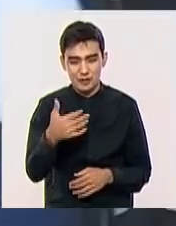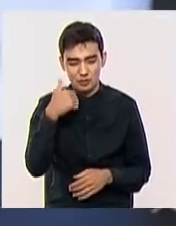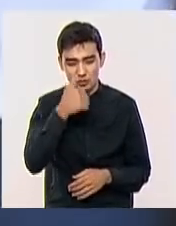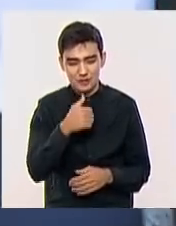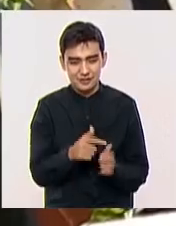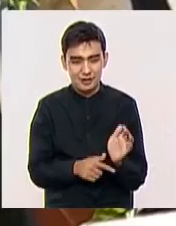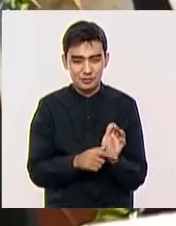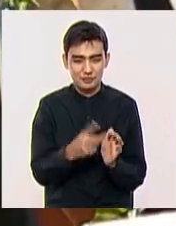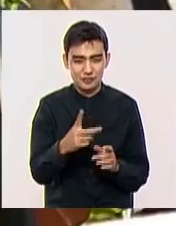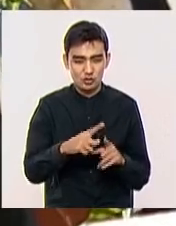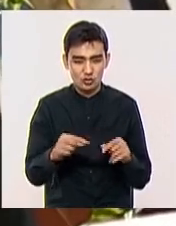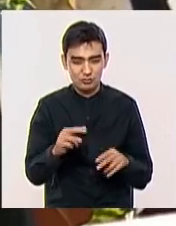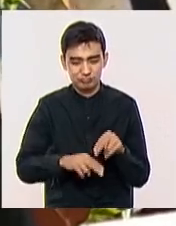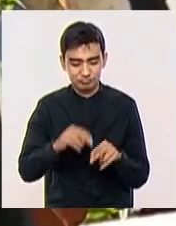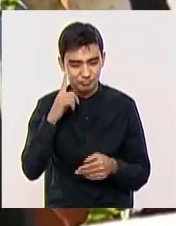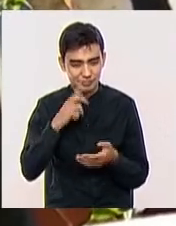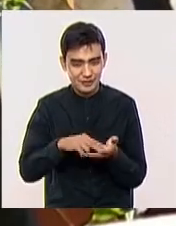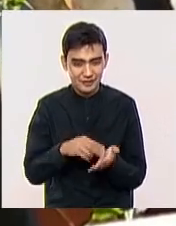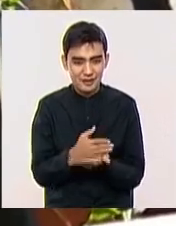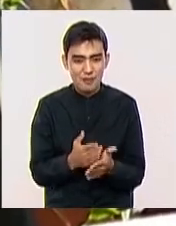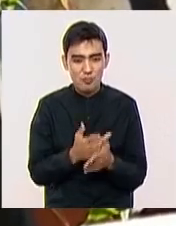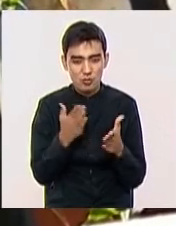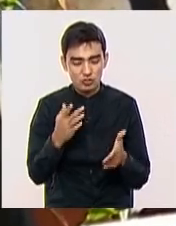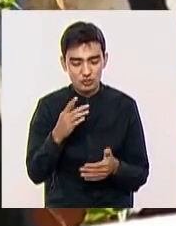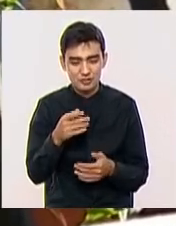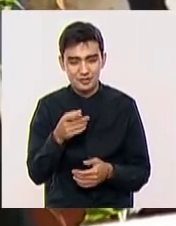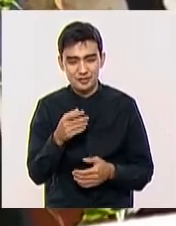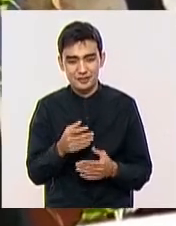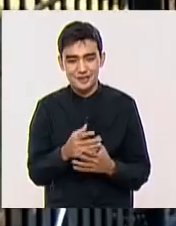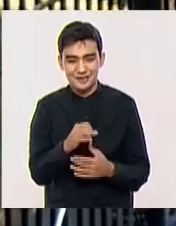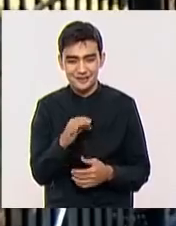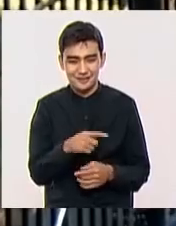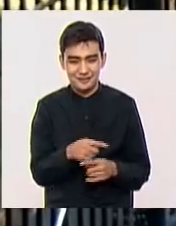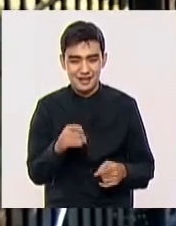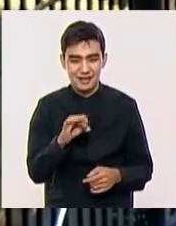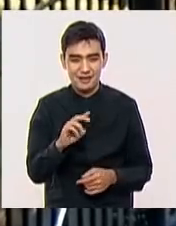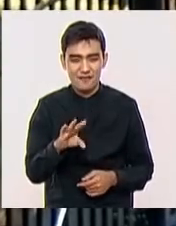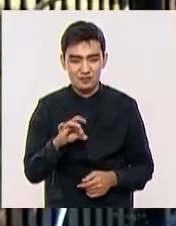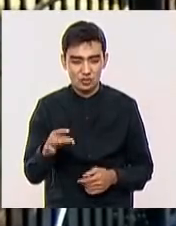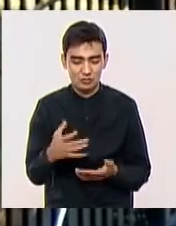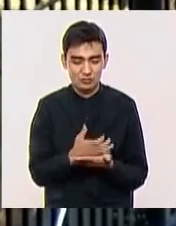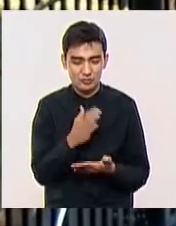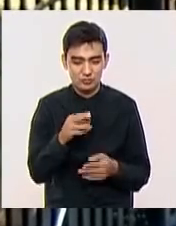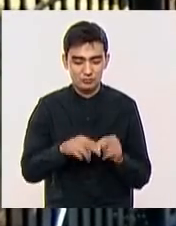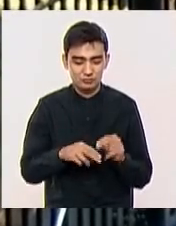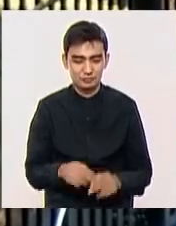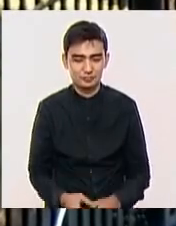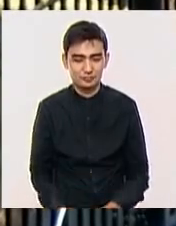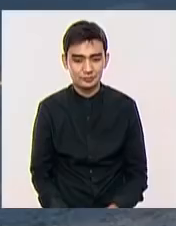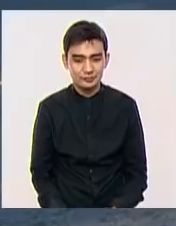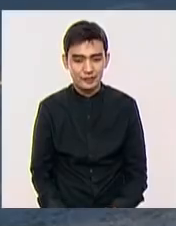построят 72 учебных заведения, причем большая часть из них появится за счет инвесторов. Анастасия Новикова, Абзал